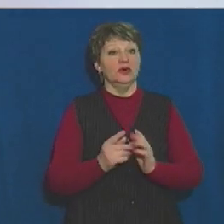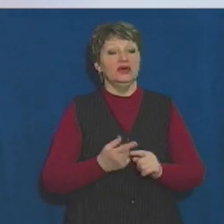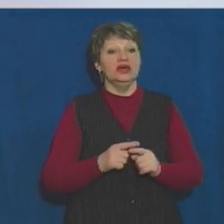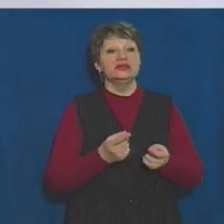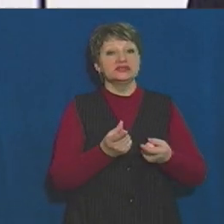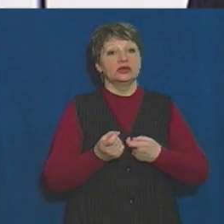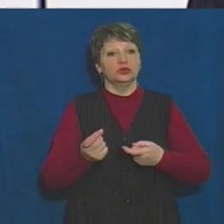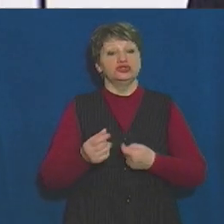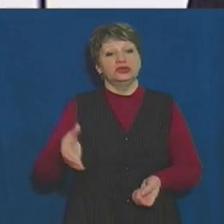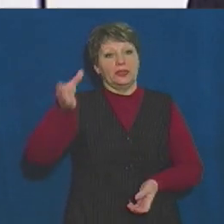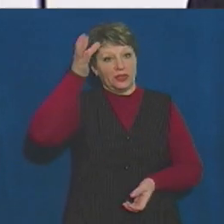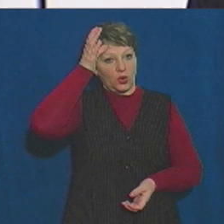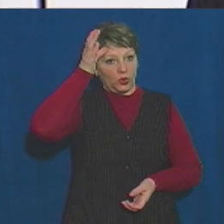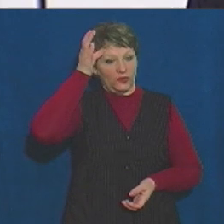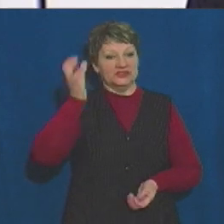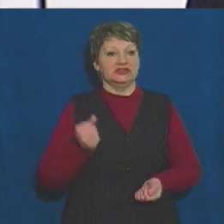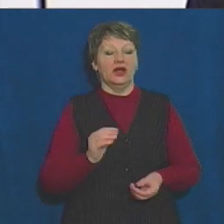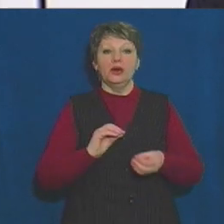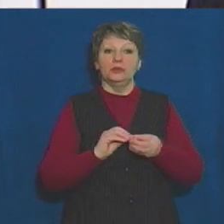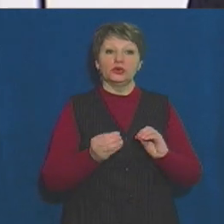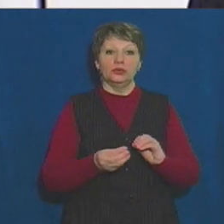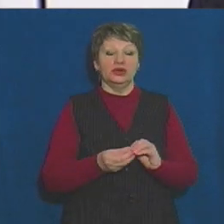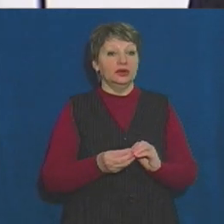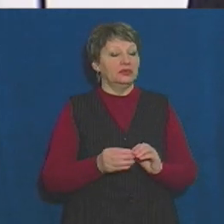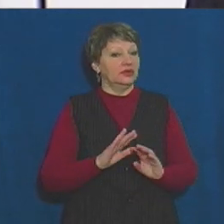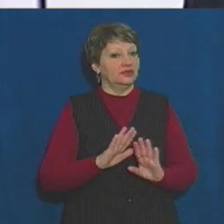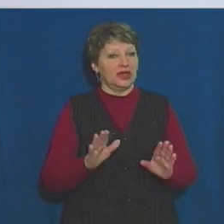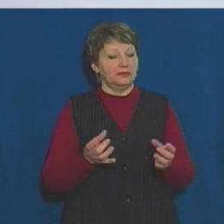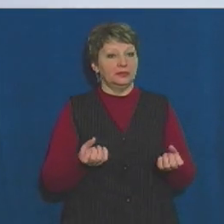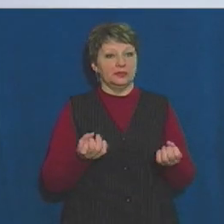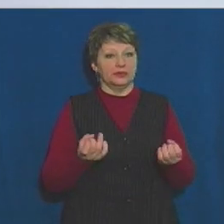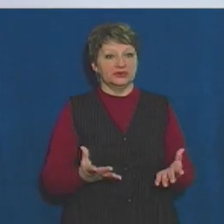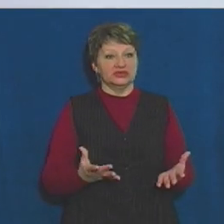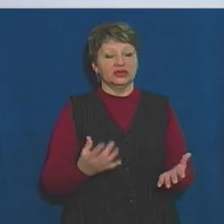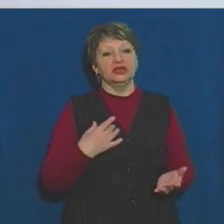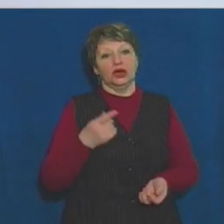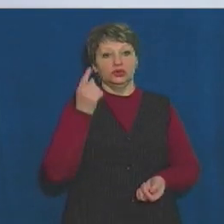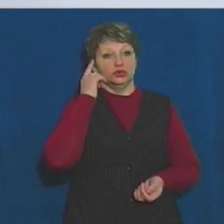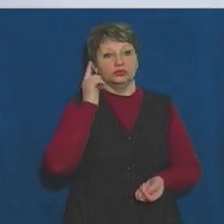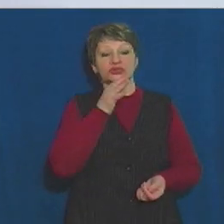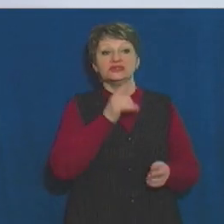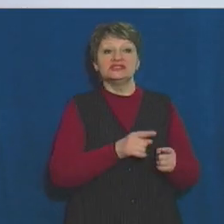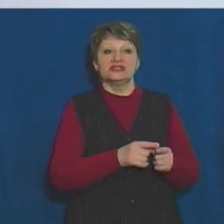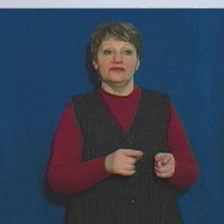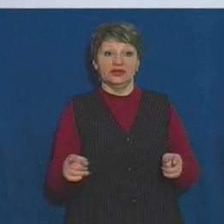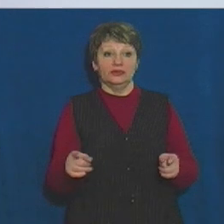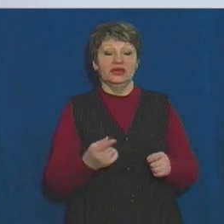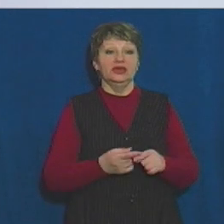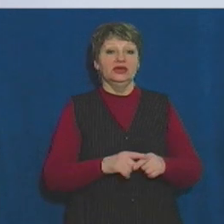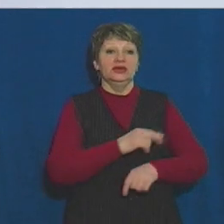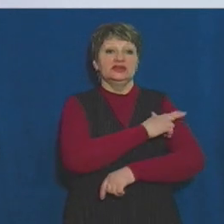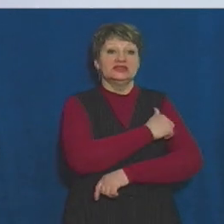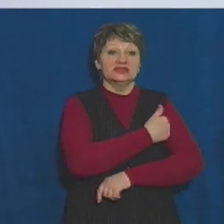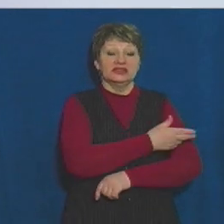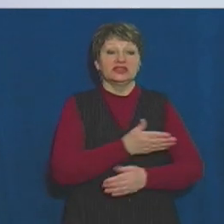науковців, бо проблема дуже непроста. І я думаю, що з часом оці суцільні санітарні рубки, від